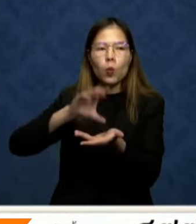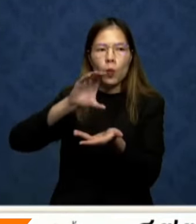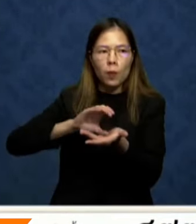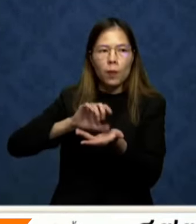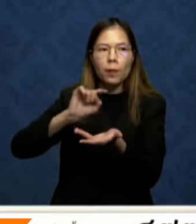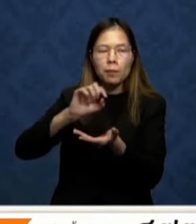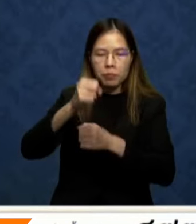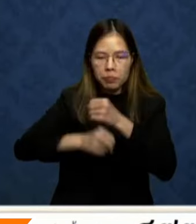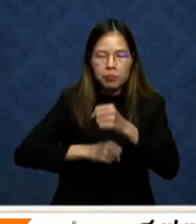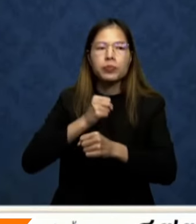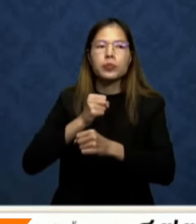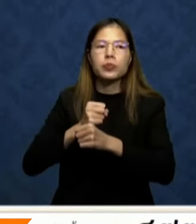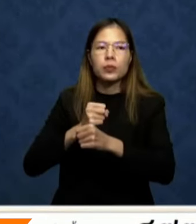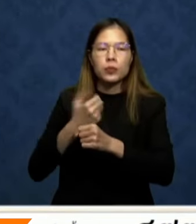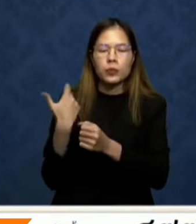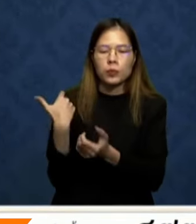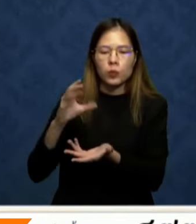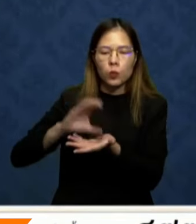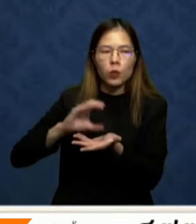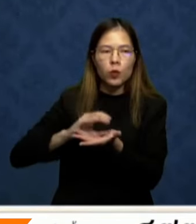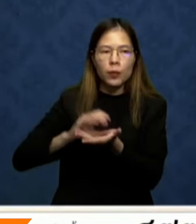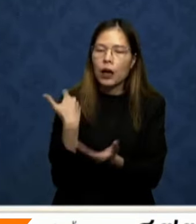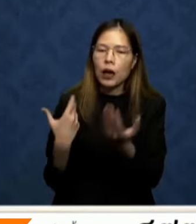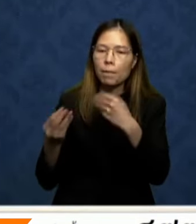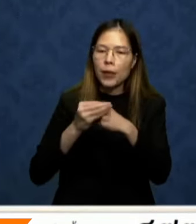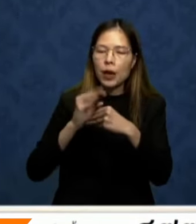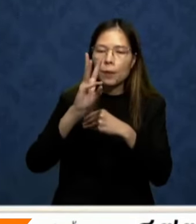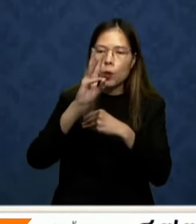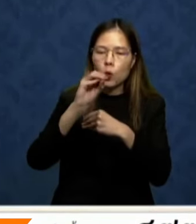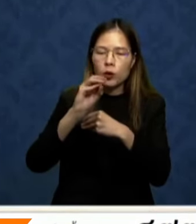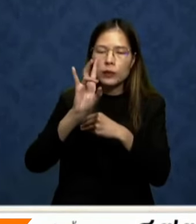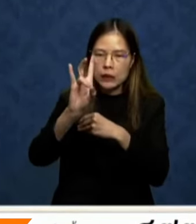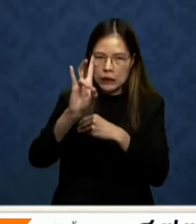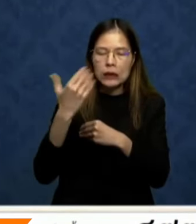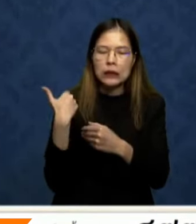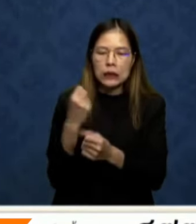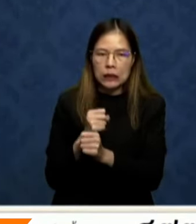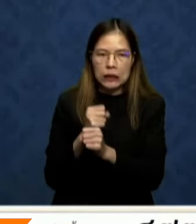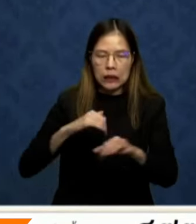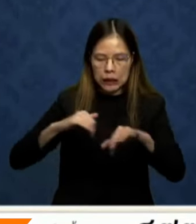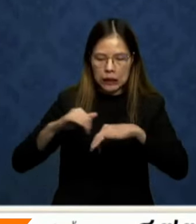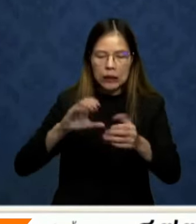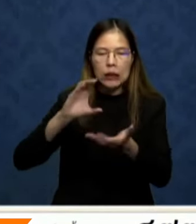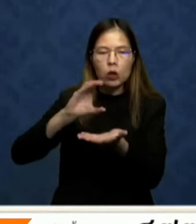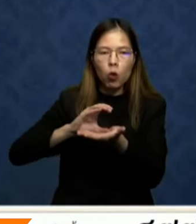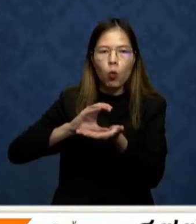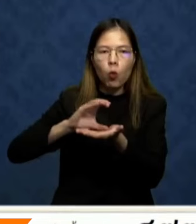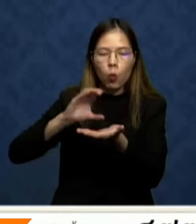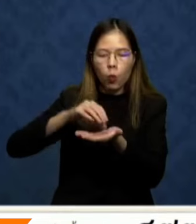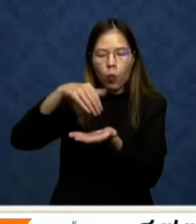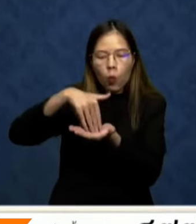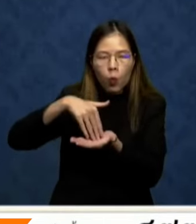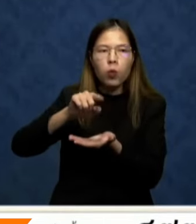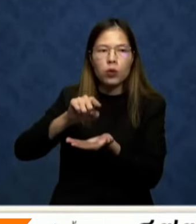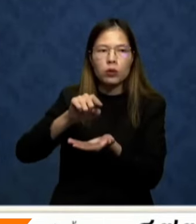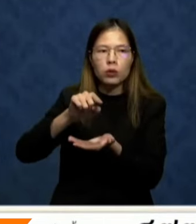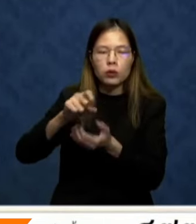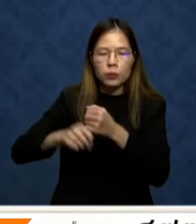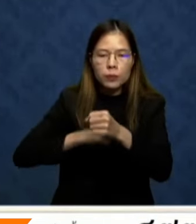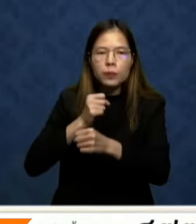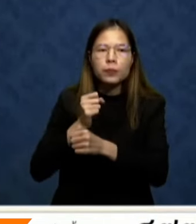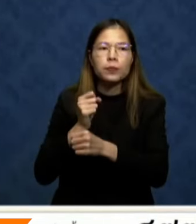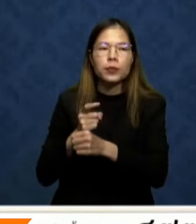ในปีในงบประมาณรายจ่ายเพิ่มเติมปี67การจัดทำงบกลางในงบประมาณรายจ่ายประจำปีงบ